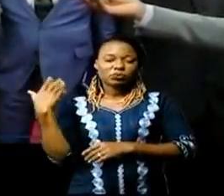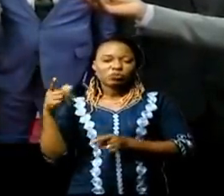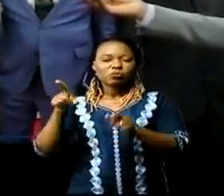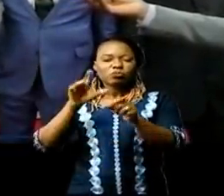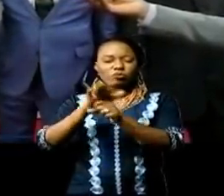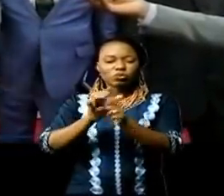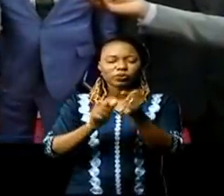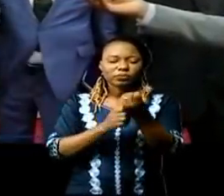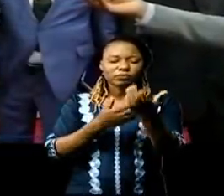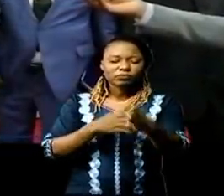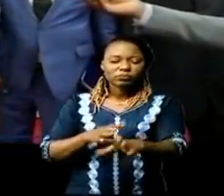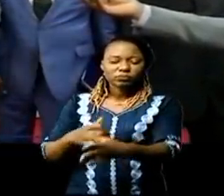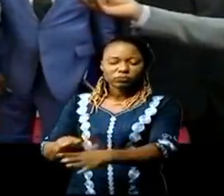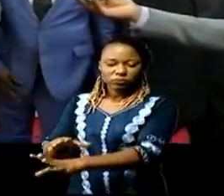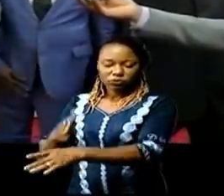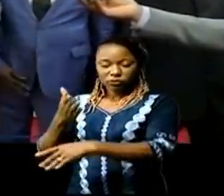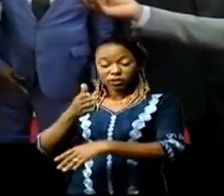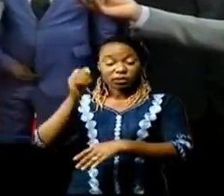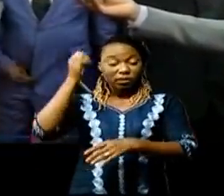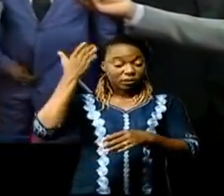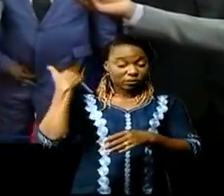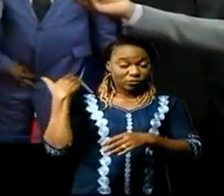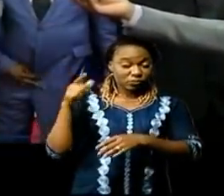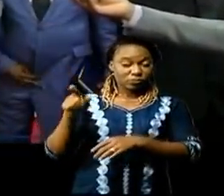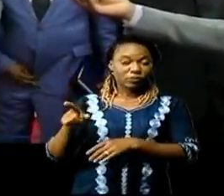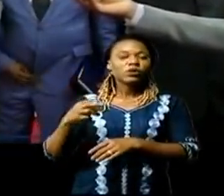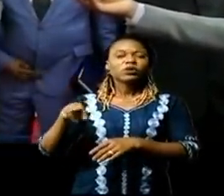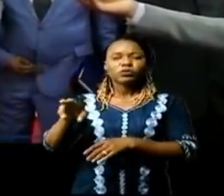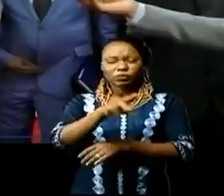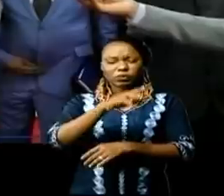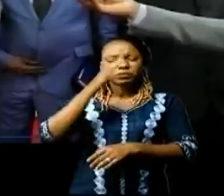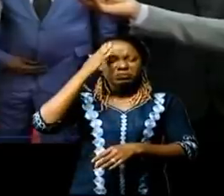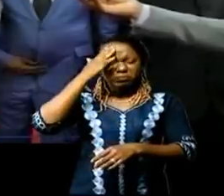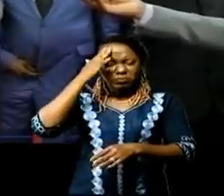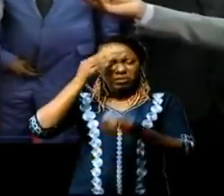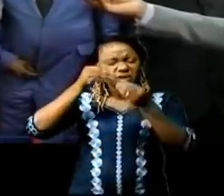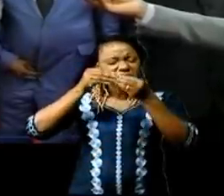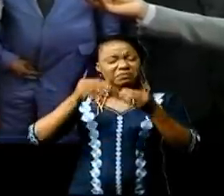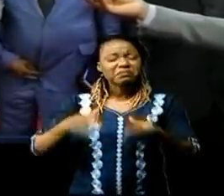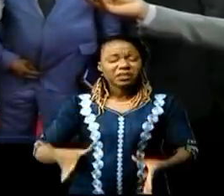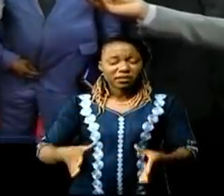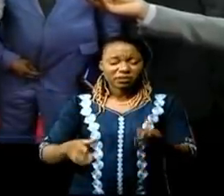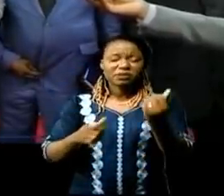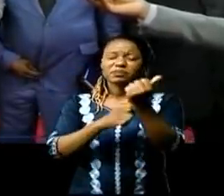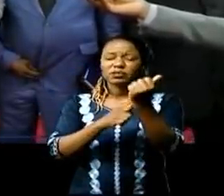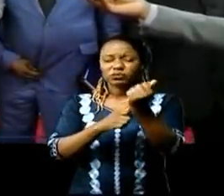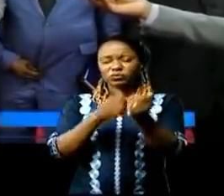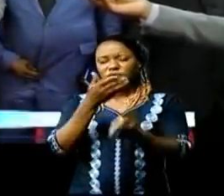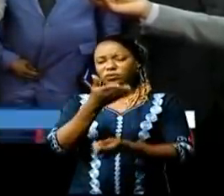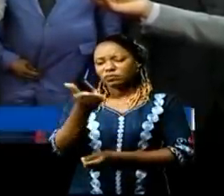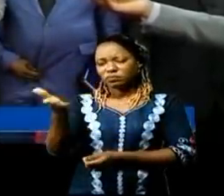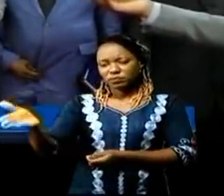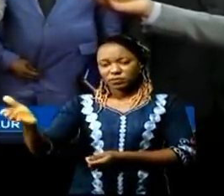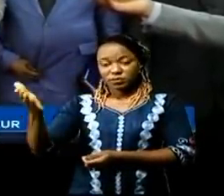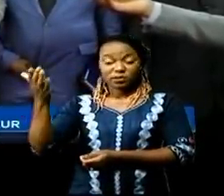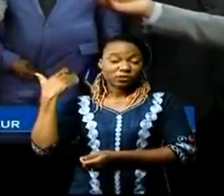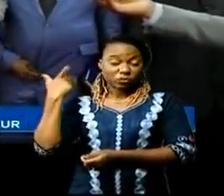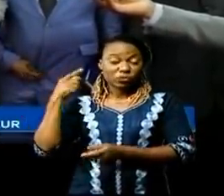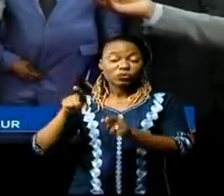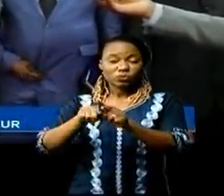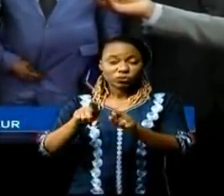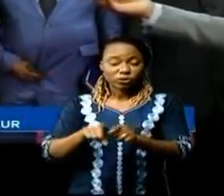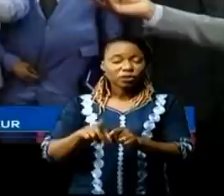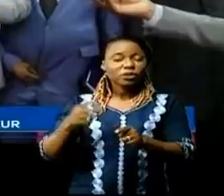y ait naufrage. Et nous connaissons beaucoup de pertes en vie humaine. Cela nous préoccupe. Le